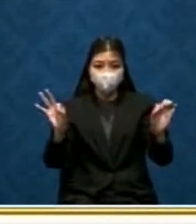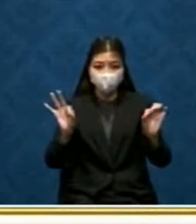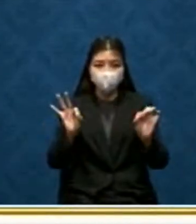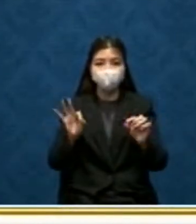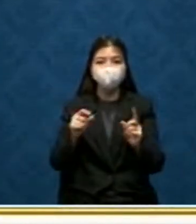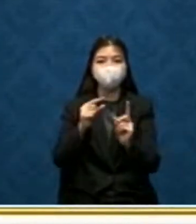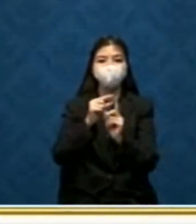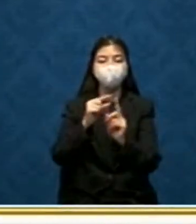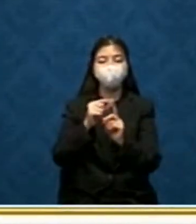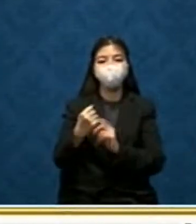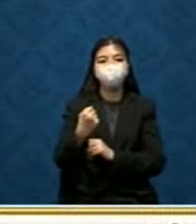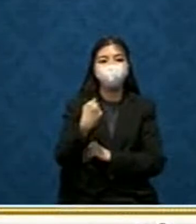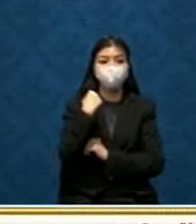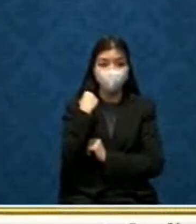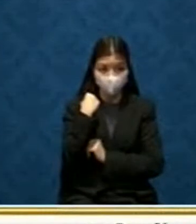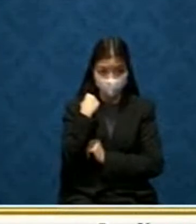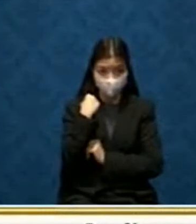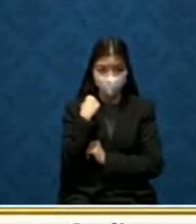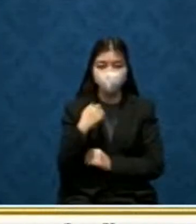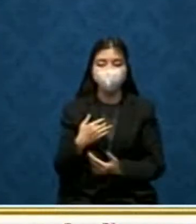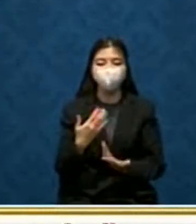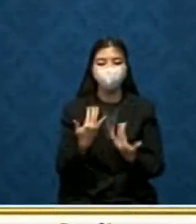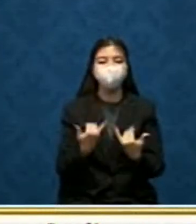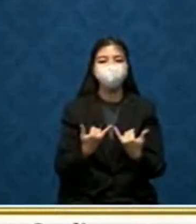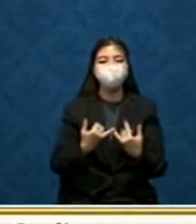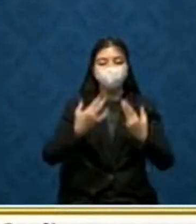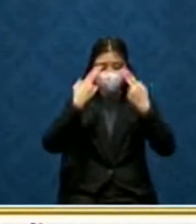ว